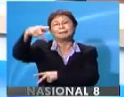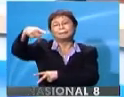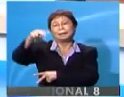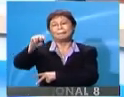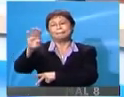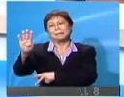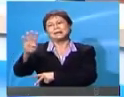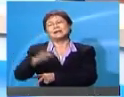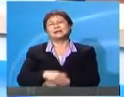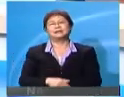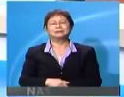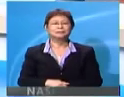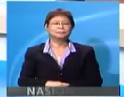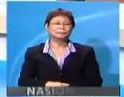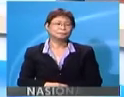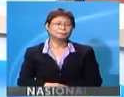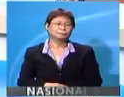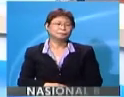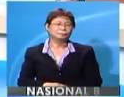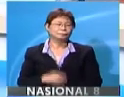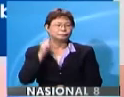Berhad.